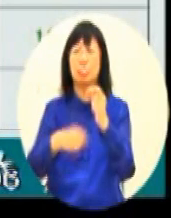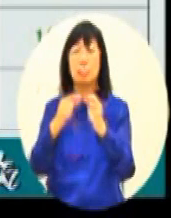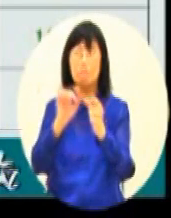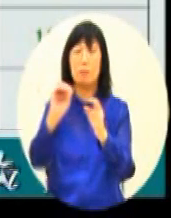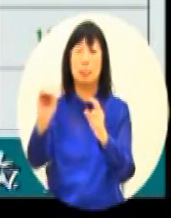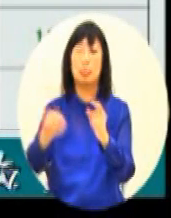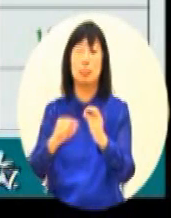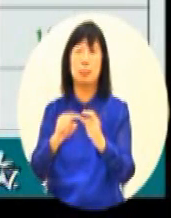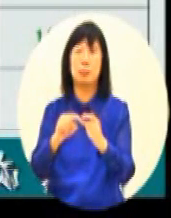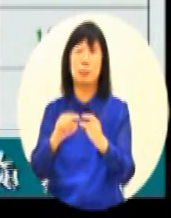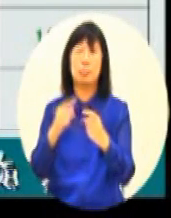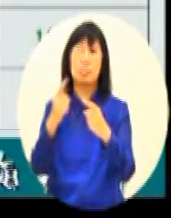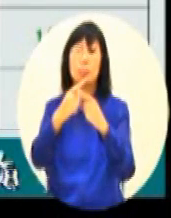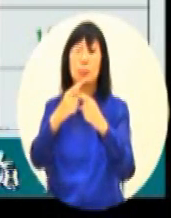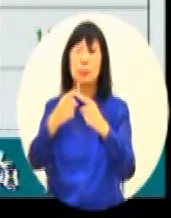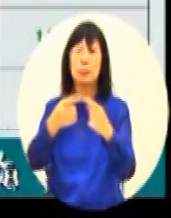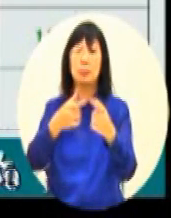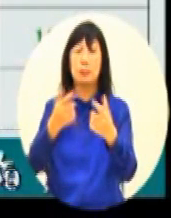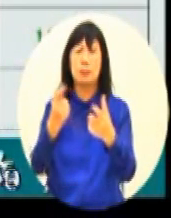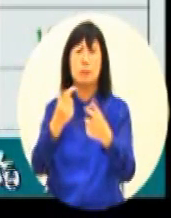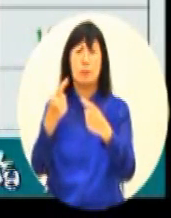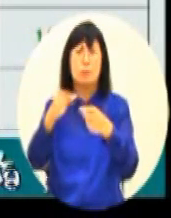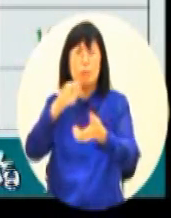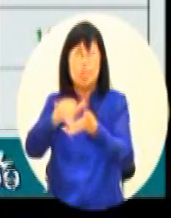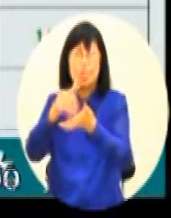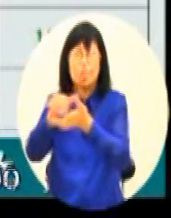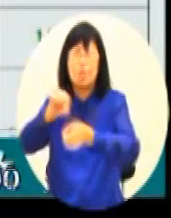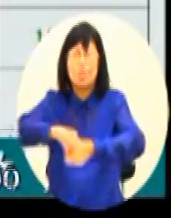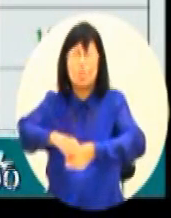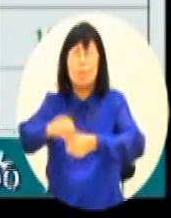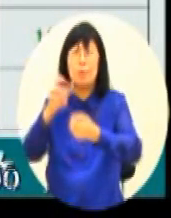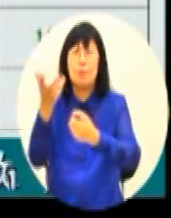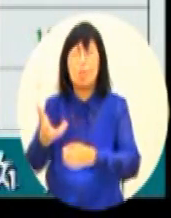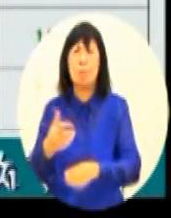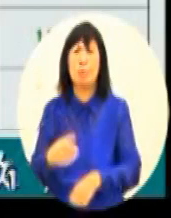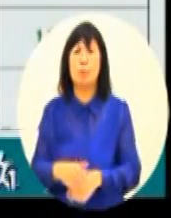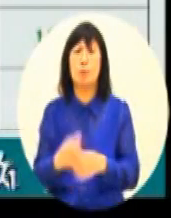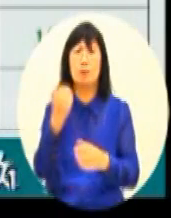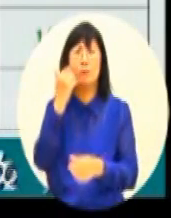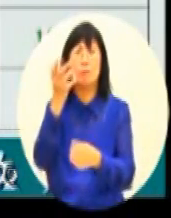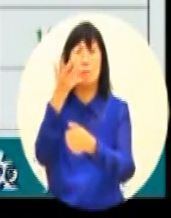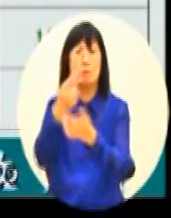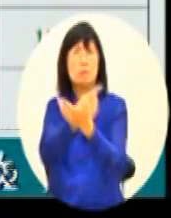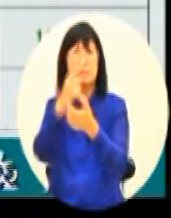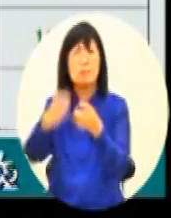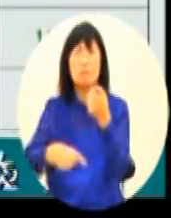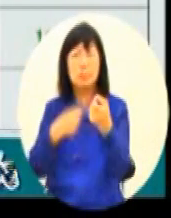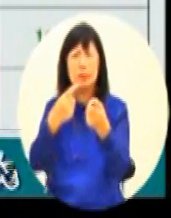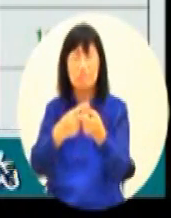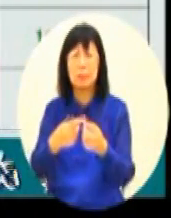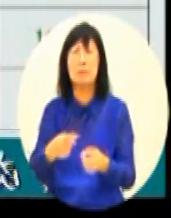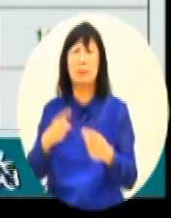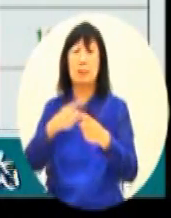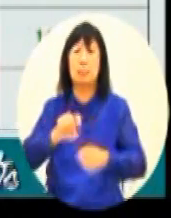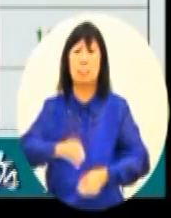这样，救护人员就是要这样，100年，安尼每一年拢累积在增